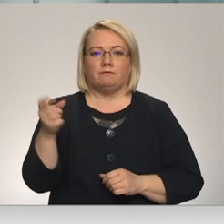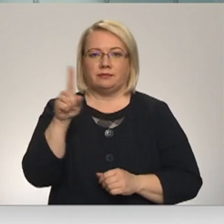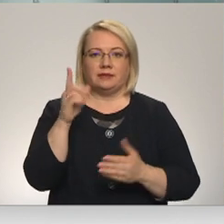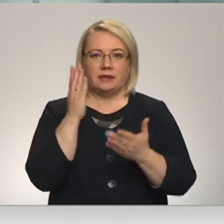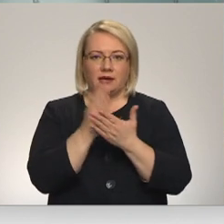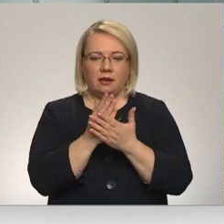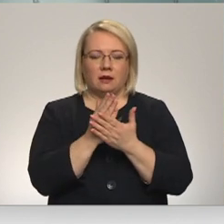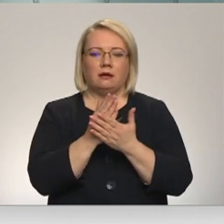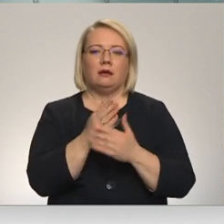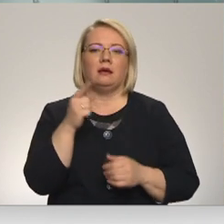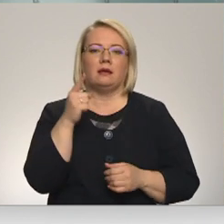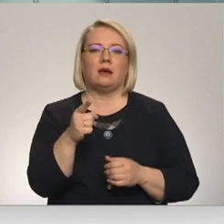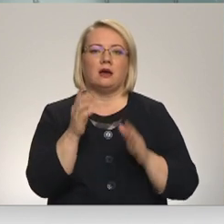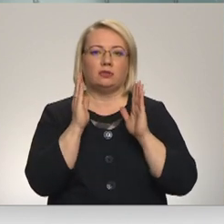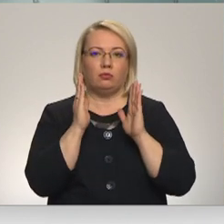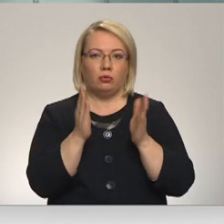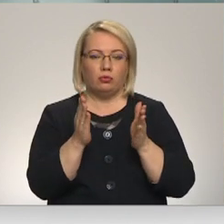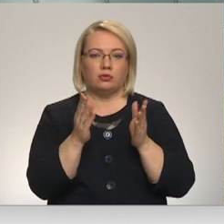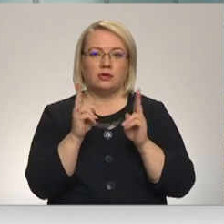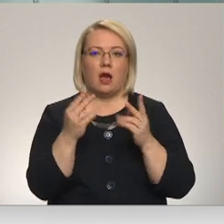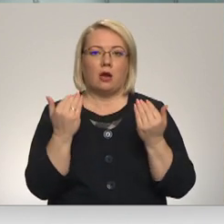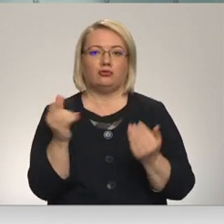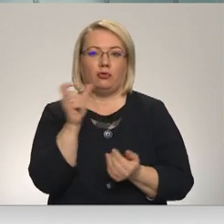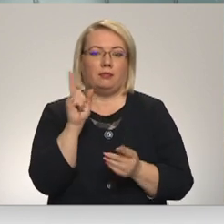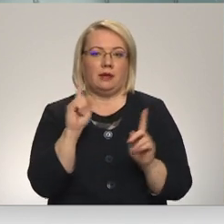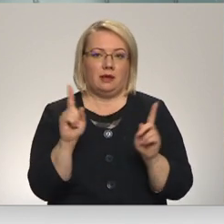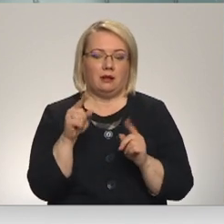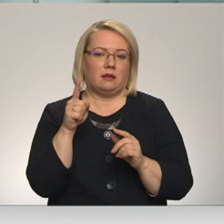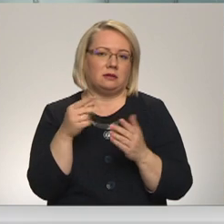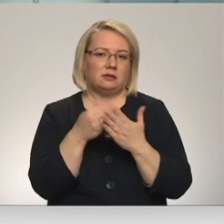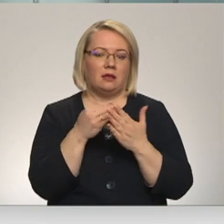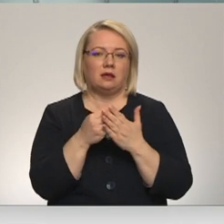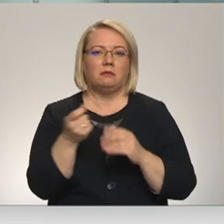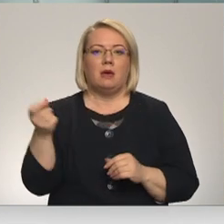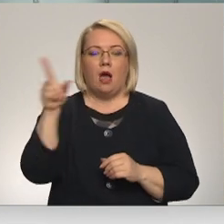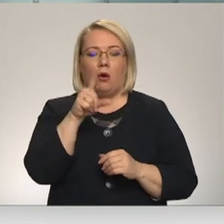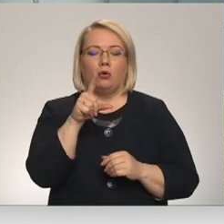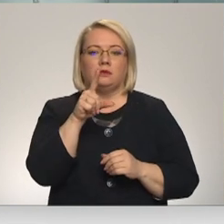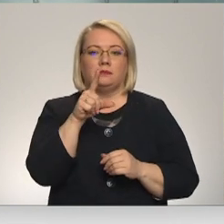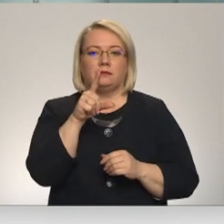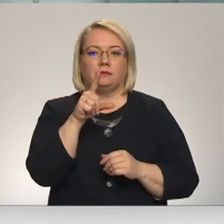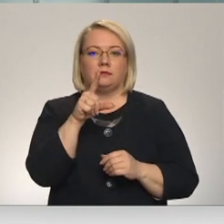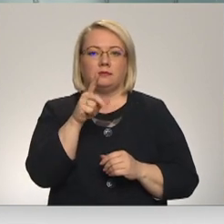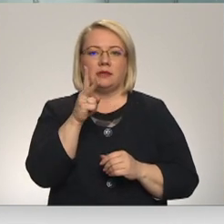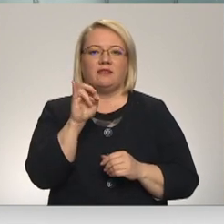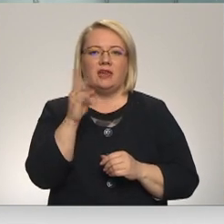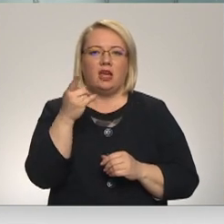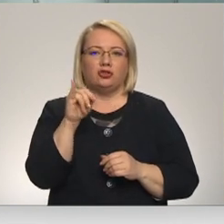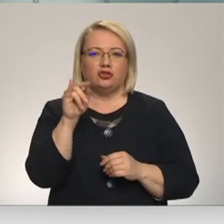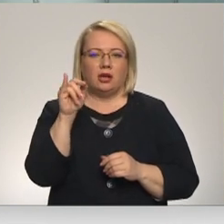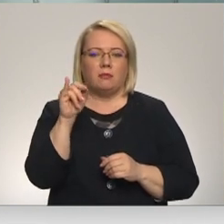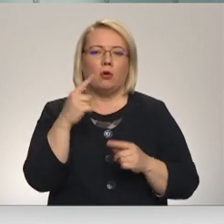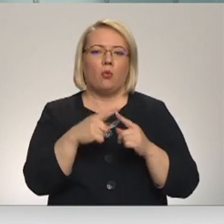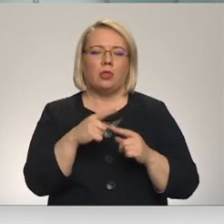un ja viņš šāds te pieturēsies, kā viņš šobrīd ir, tā, tas cenas pieaugums kviešiem